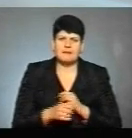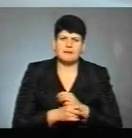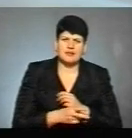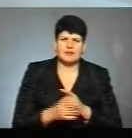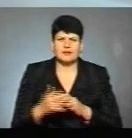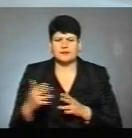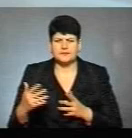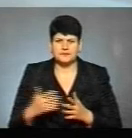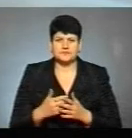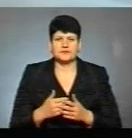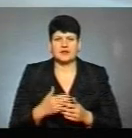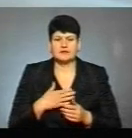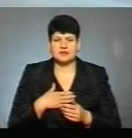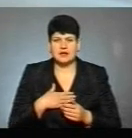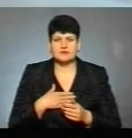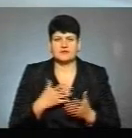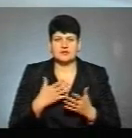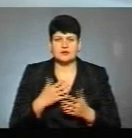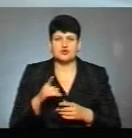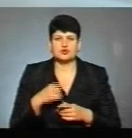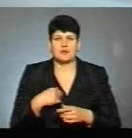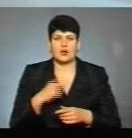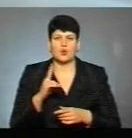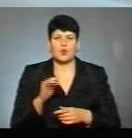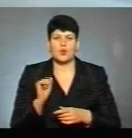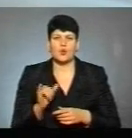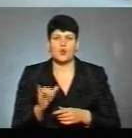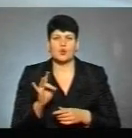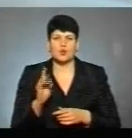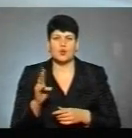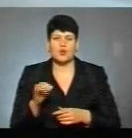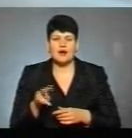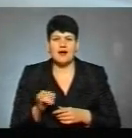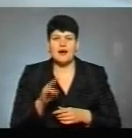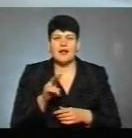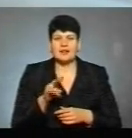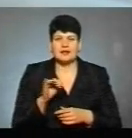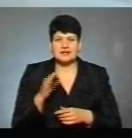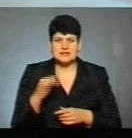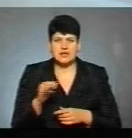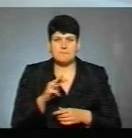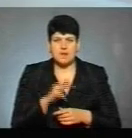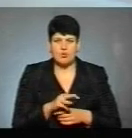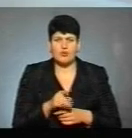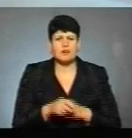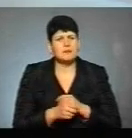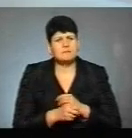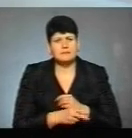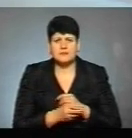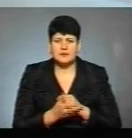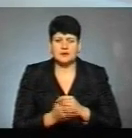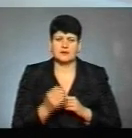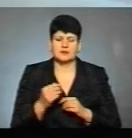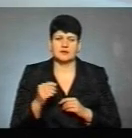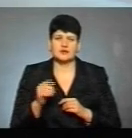бідняки. Ну, нас визнали, що ми чуть не куркулі, а Лисий Микола з бідняків, що